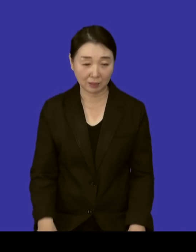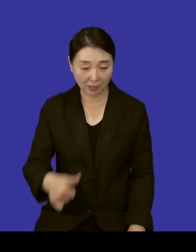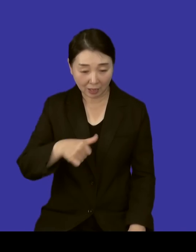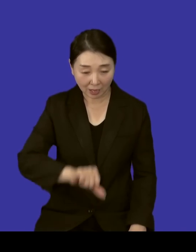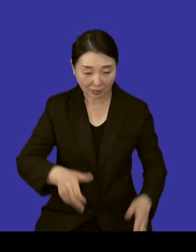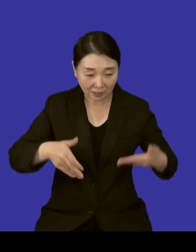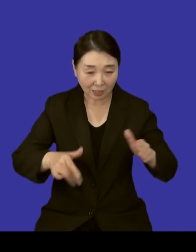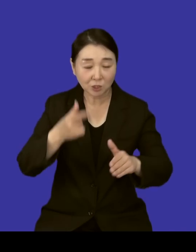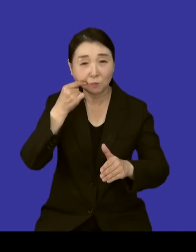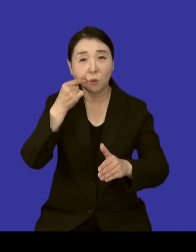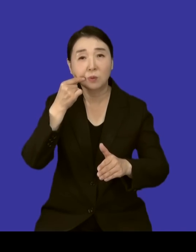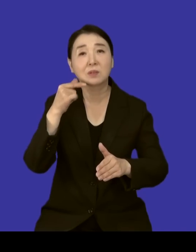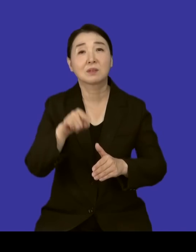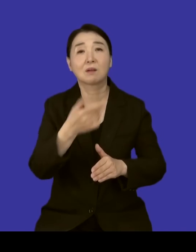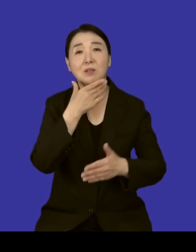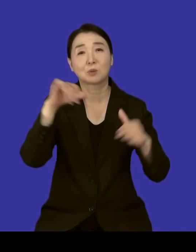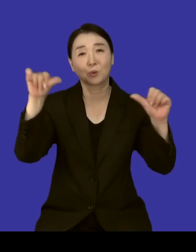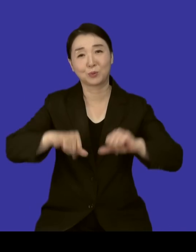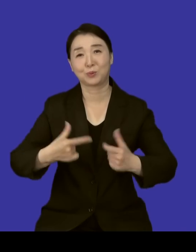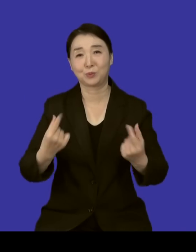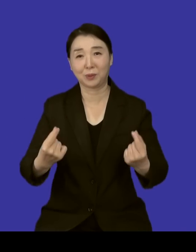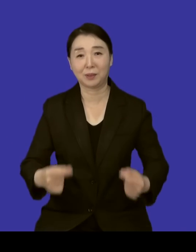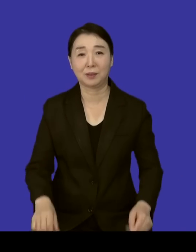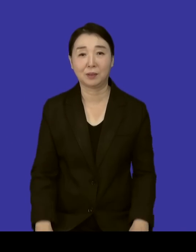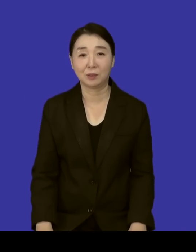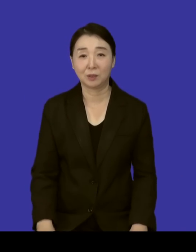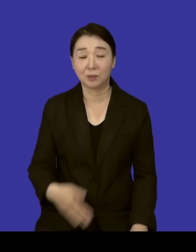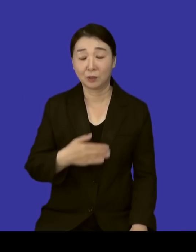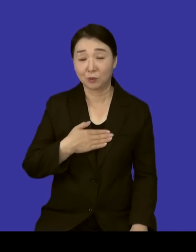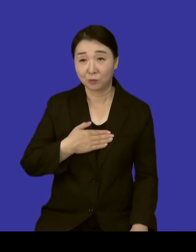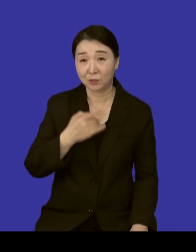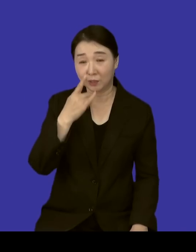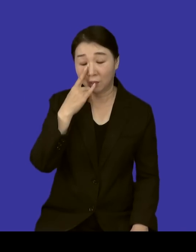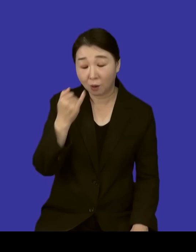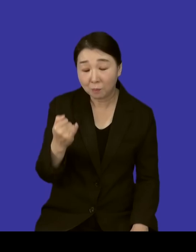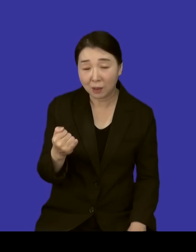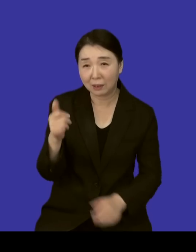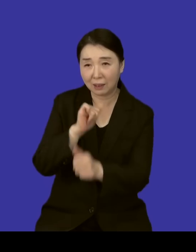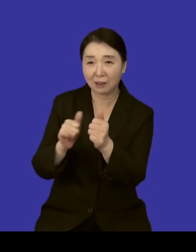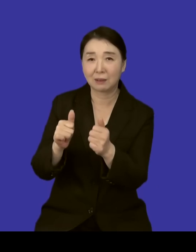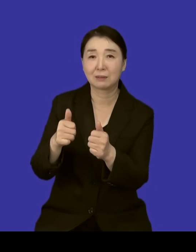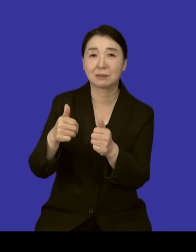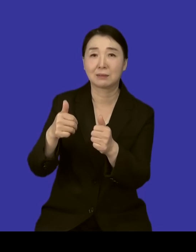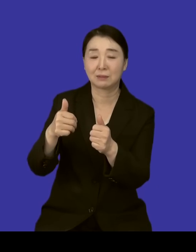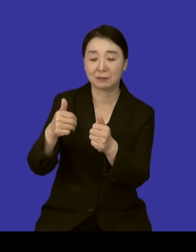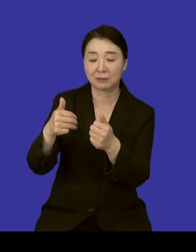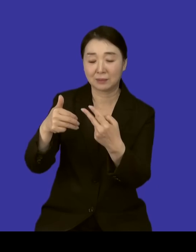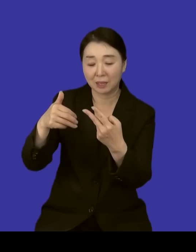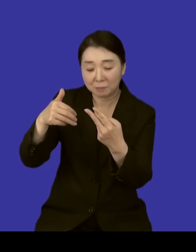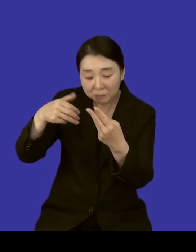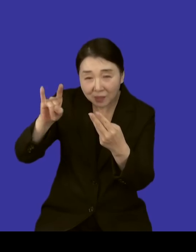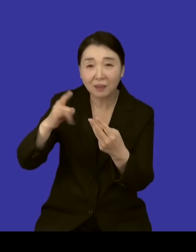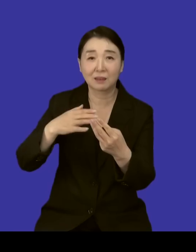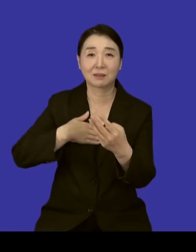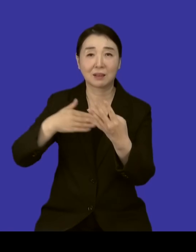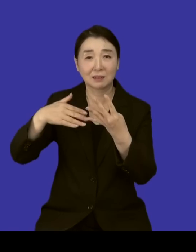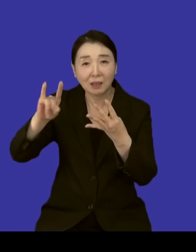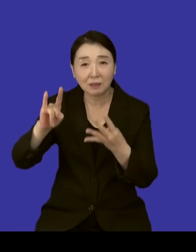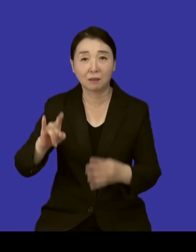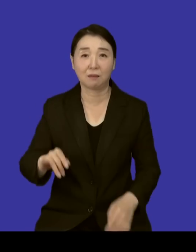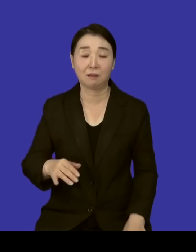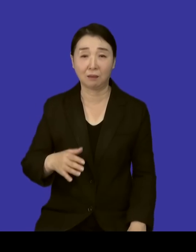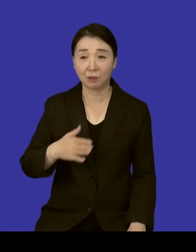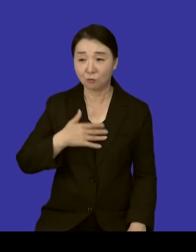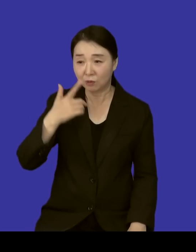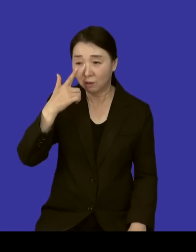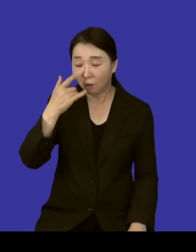그건 네. 저준 거예요. 맞아요. 근데 우리 엄마가 3대째고 제가 4대째인데 네. 아들을 못 낳는 거예요, 우리 엄마가.